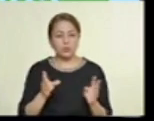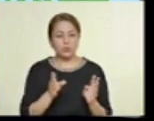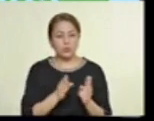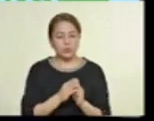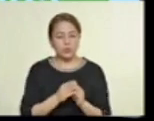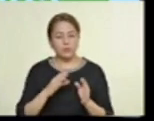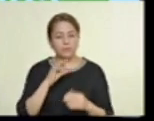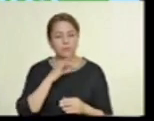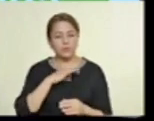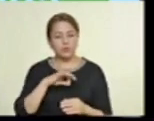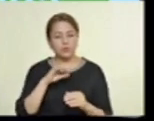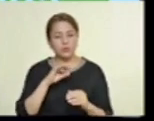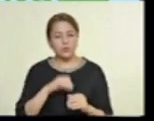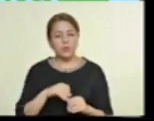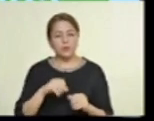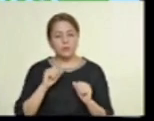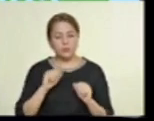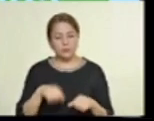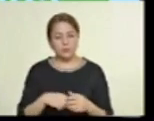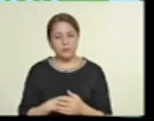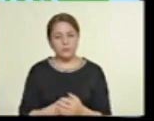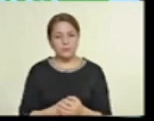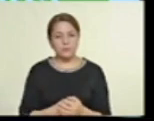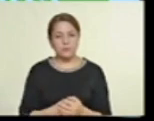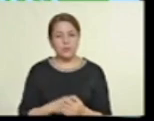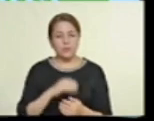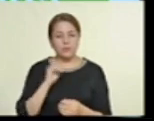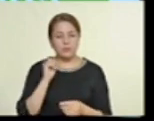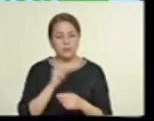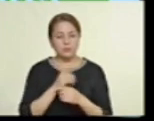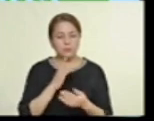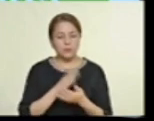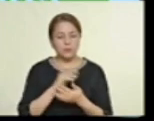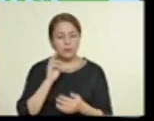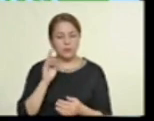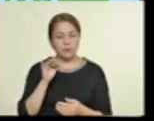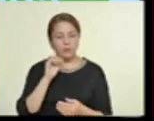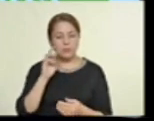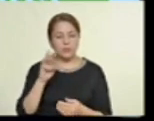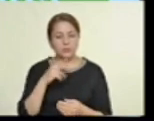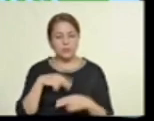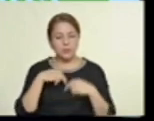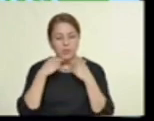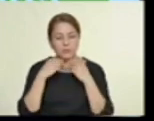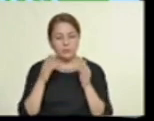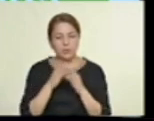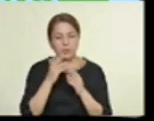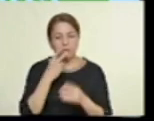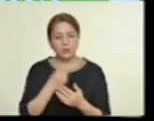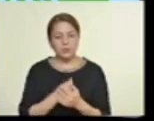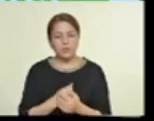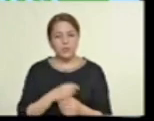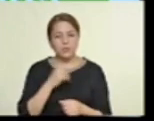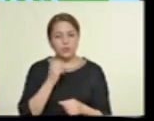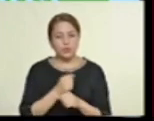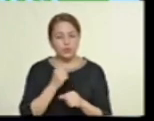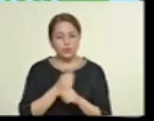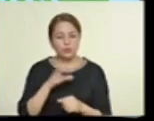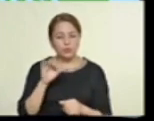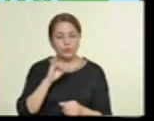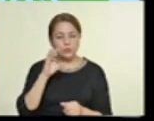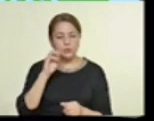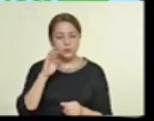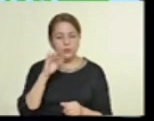qo'shilgan holatda ishlatishimiz mumkin. Vazifadosh ko'makchilarga e'tiboringizni qarating. İş